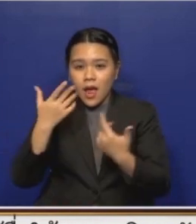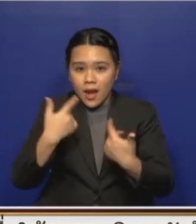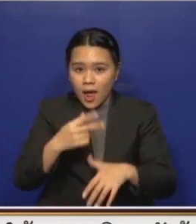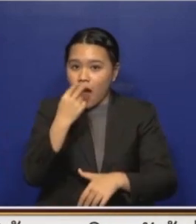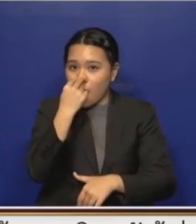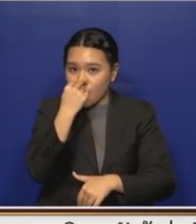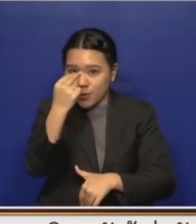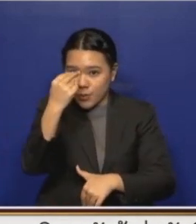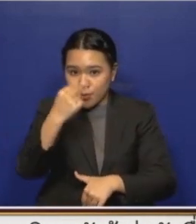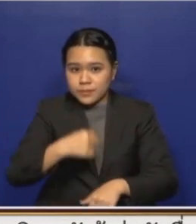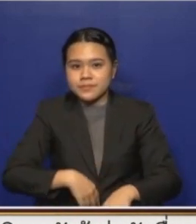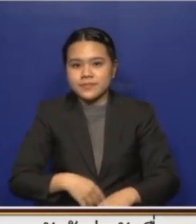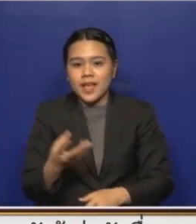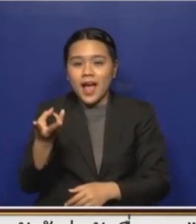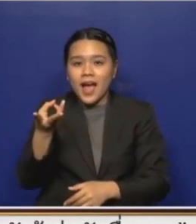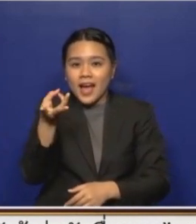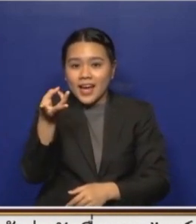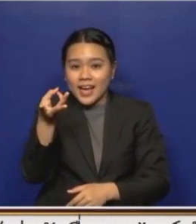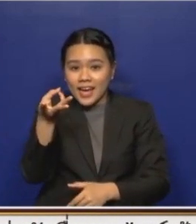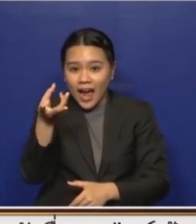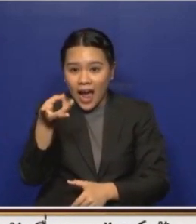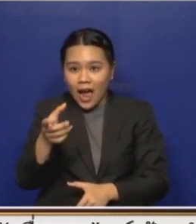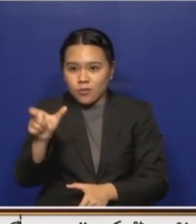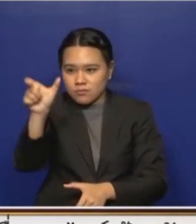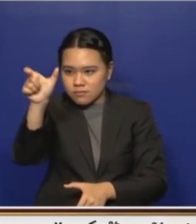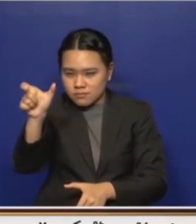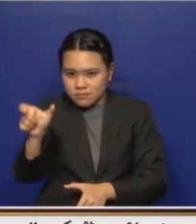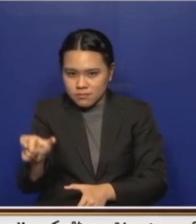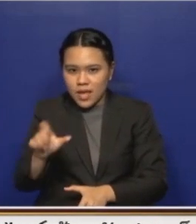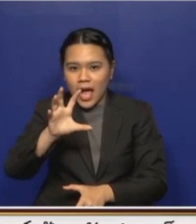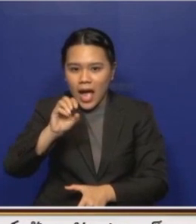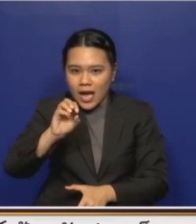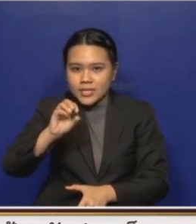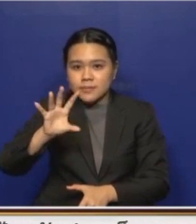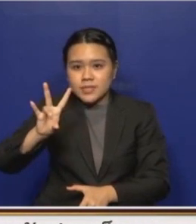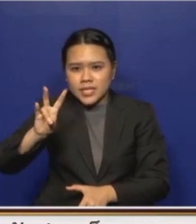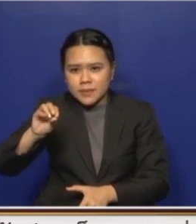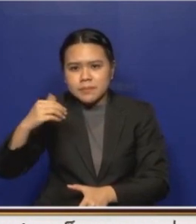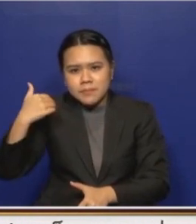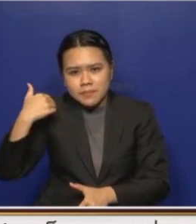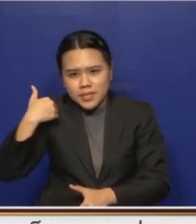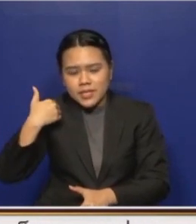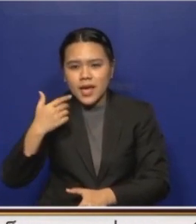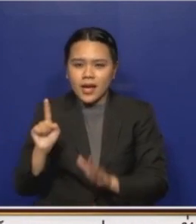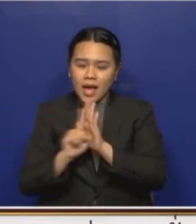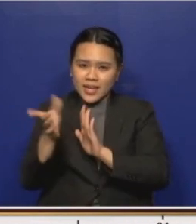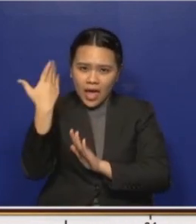ล้วว่าบางร้านขายถึง100ถึง150บาทสิ่งที่รัฐบาลลืมนึกไปถึงนะ